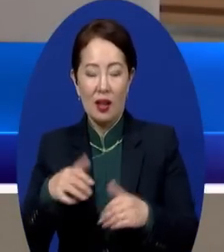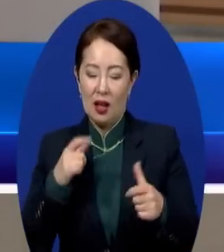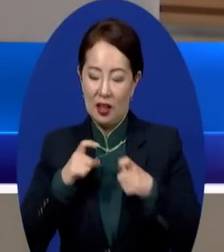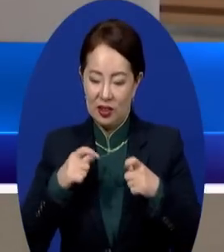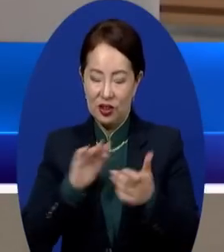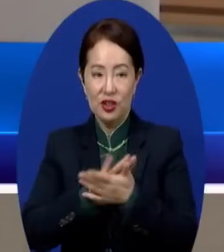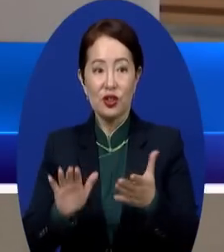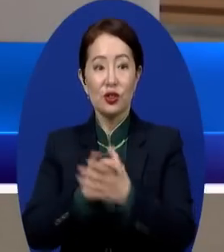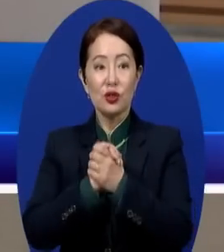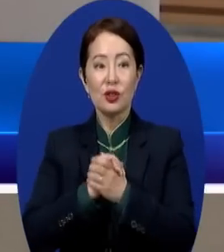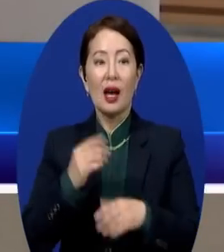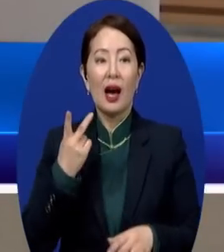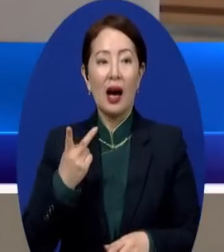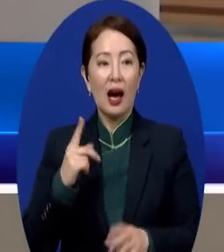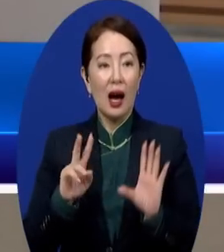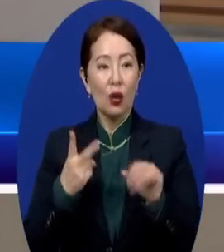түншлэлд 12 улс нэгджээ.